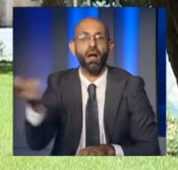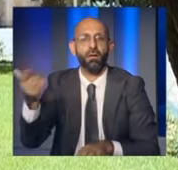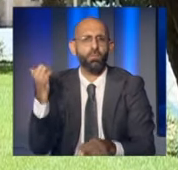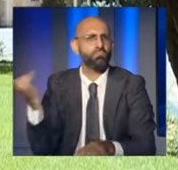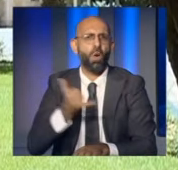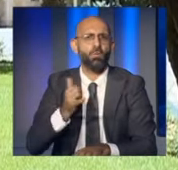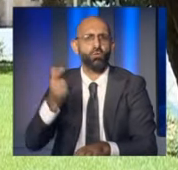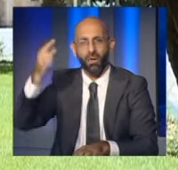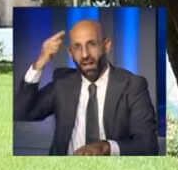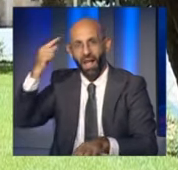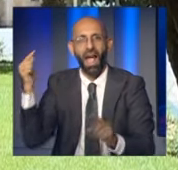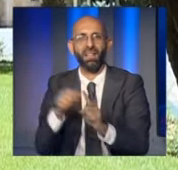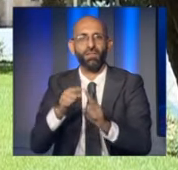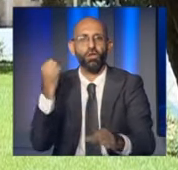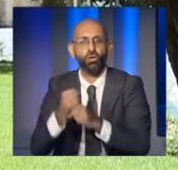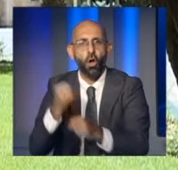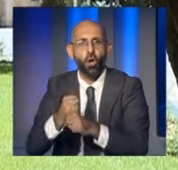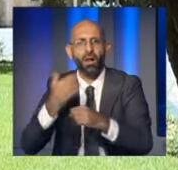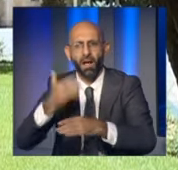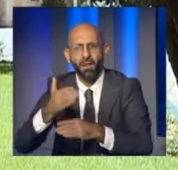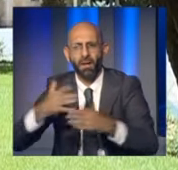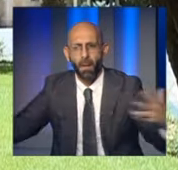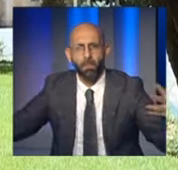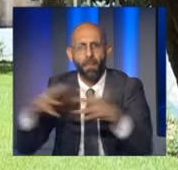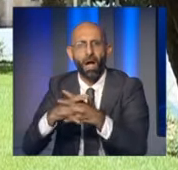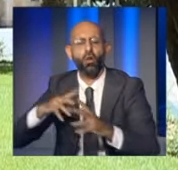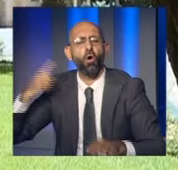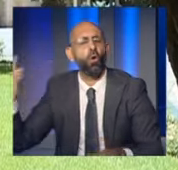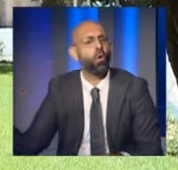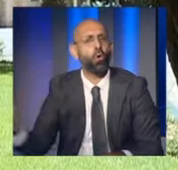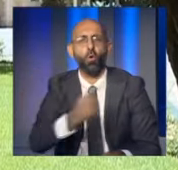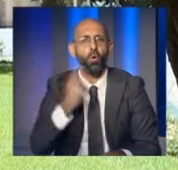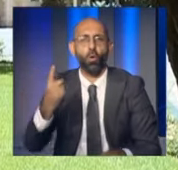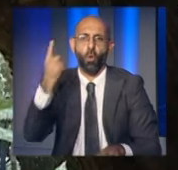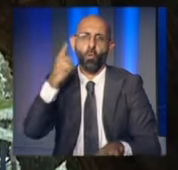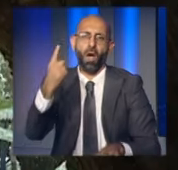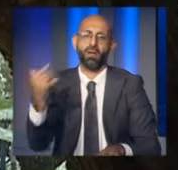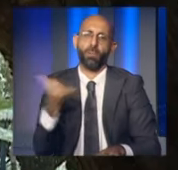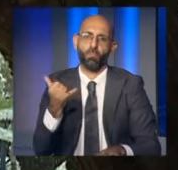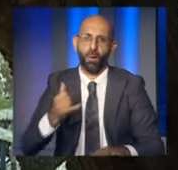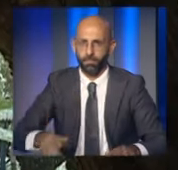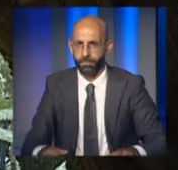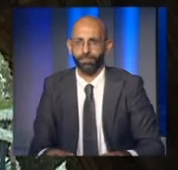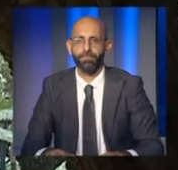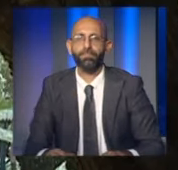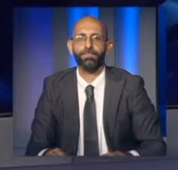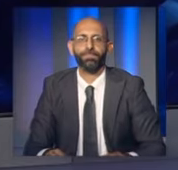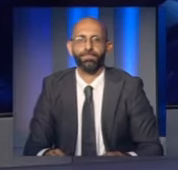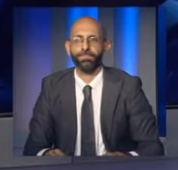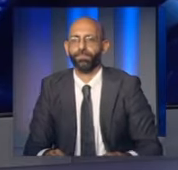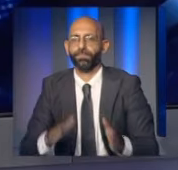به تقويم ما آلت إليه اتصالاتهم ليكون في وسعنا أن نبني على شيء مقتضاه.